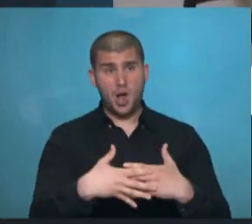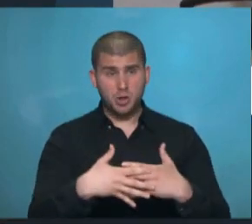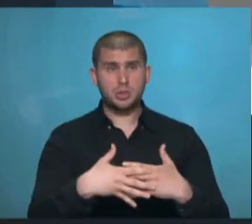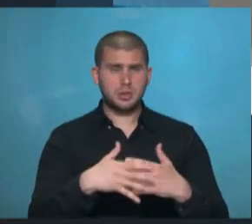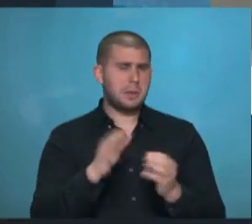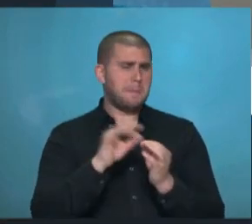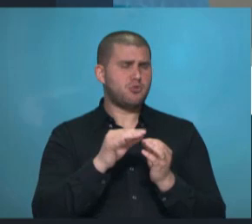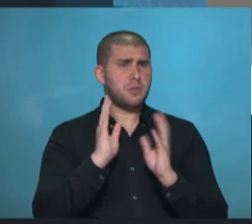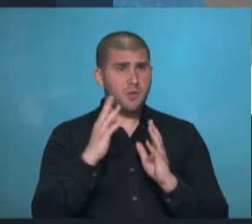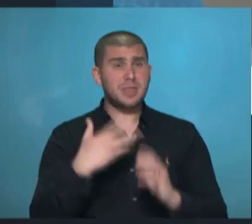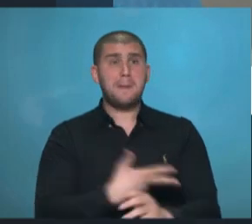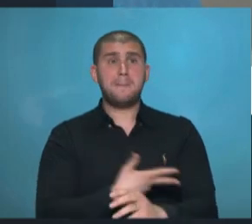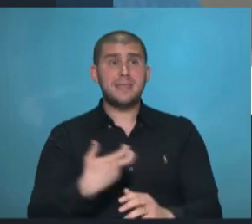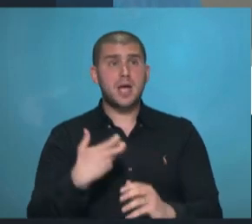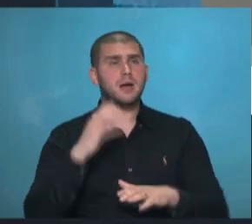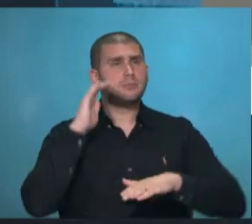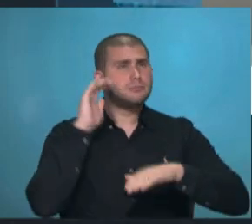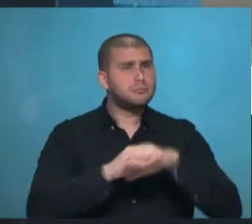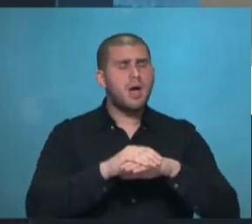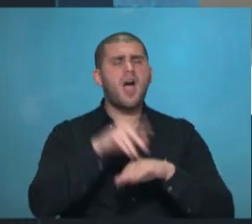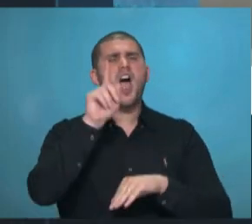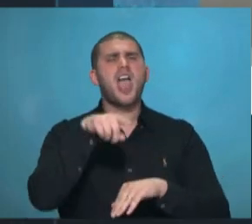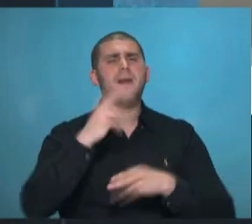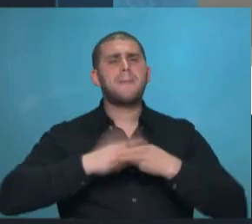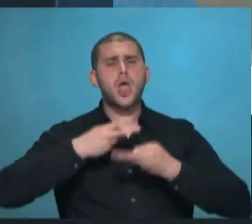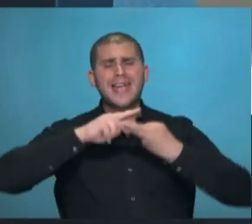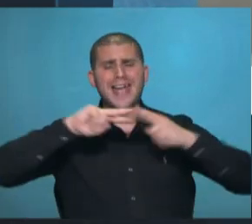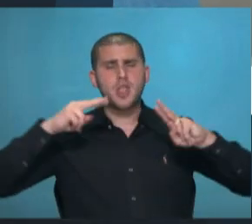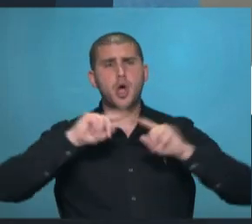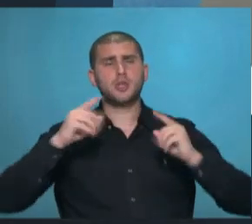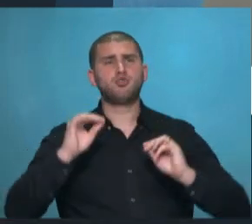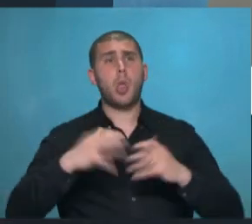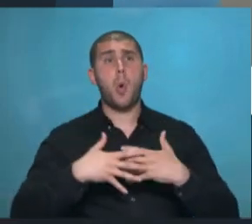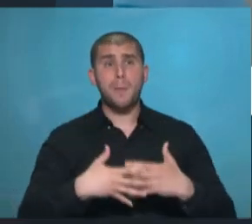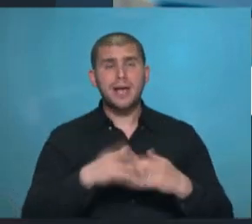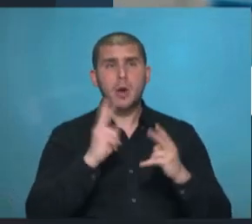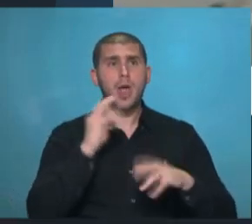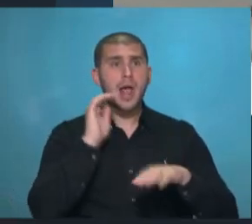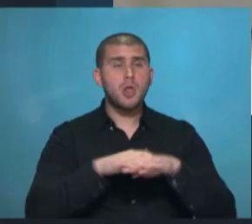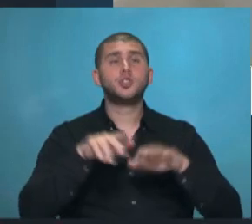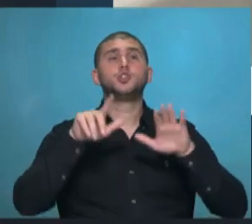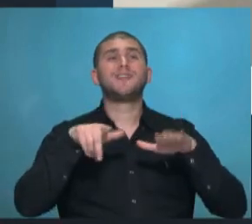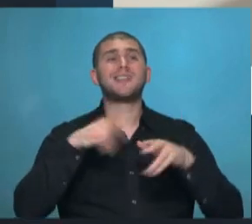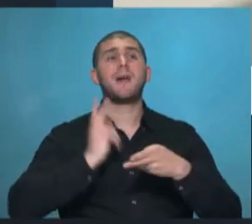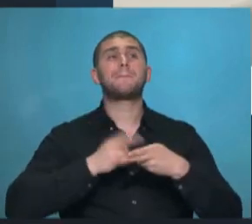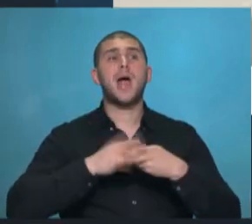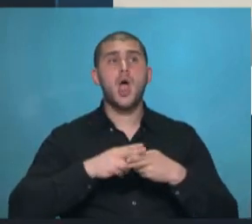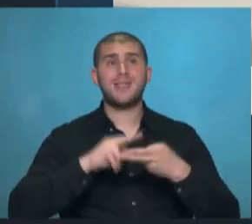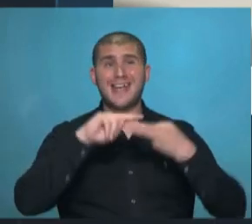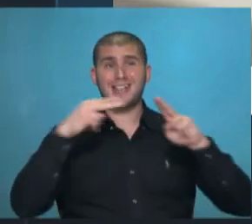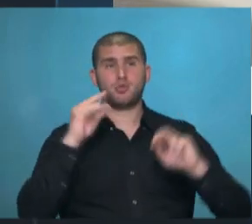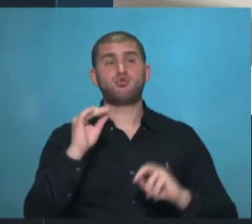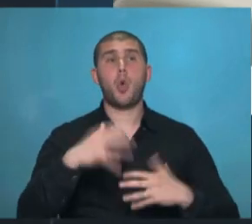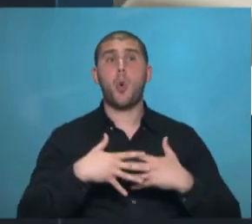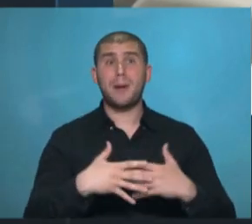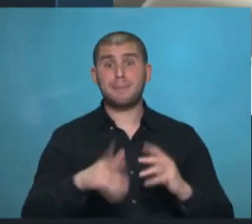פשוט, והבדיקה הזאת מגלה אלפי מחלות גנטיות של העובר. למעשה היא מגלה 7,000 מחלות גנטיות של העובר. אם